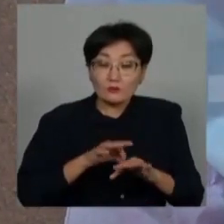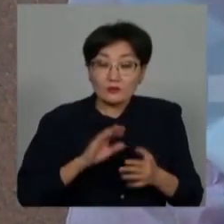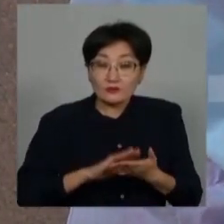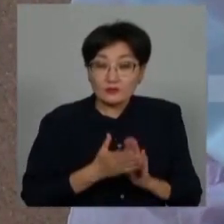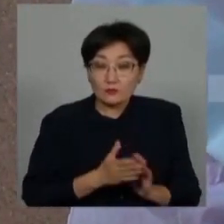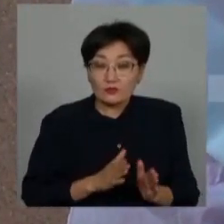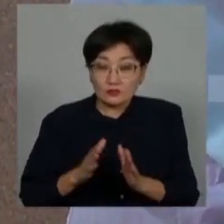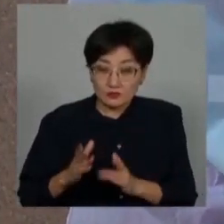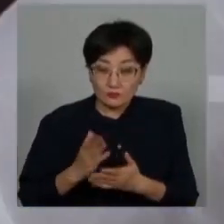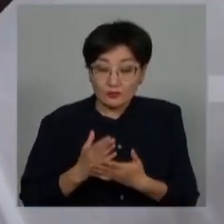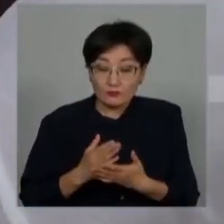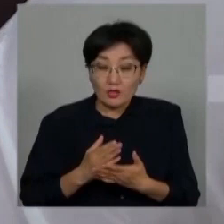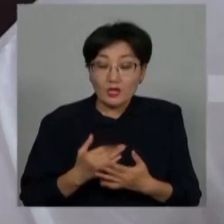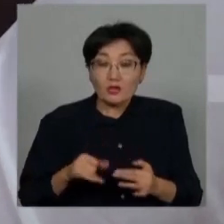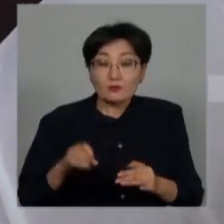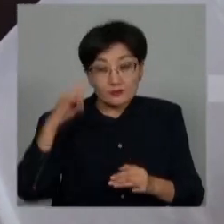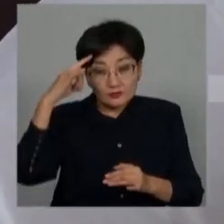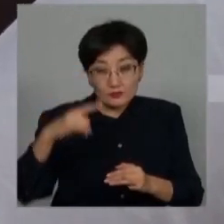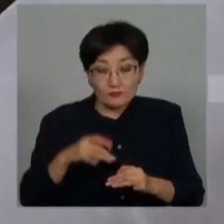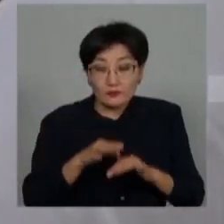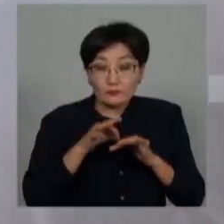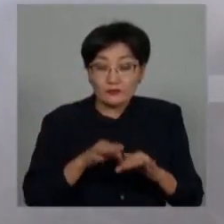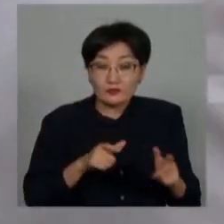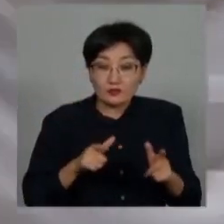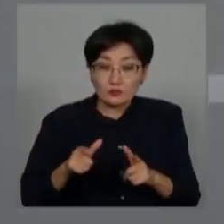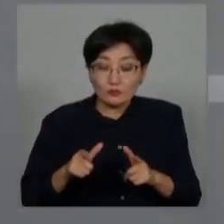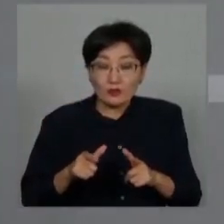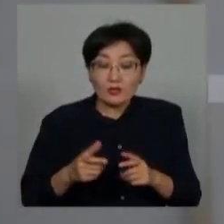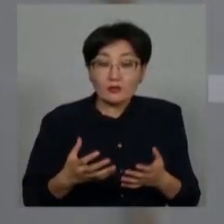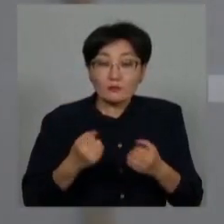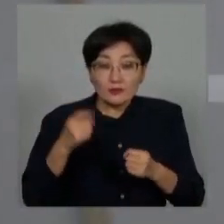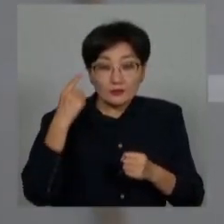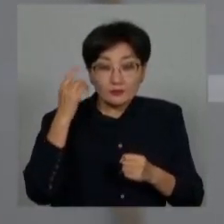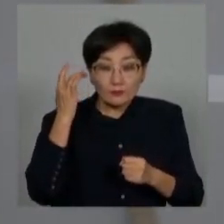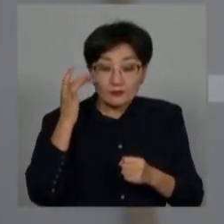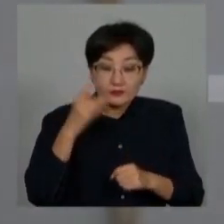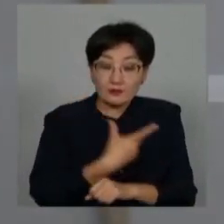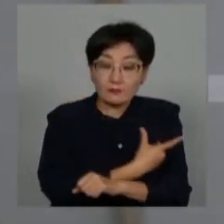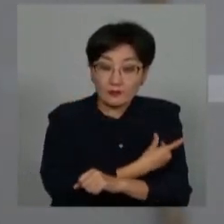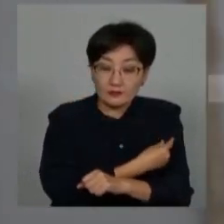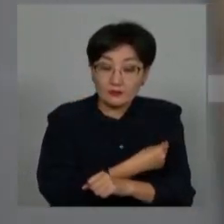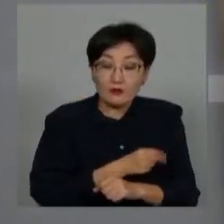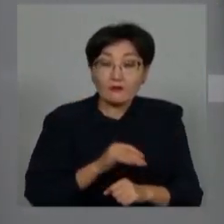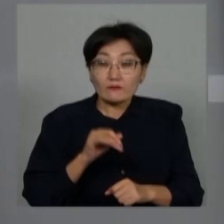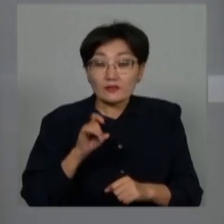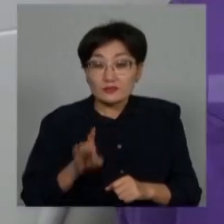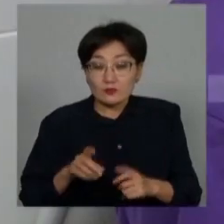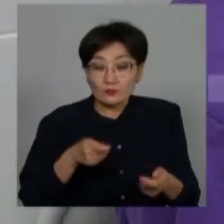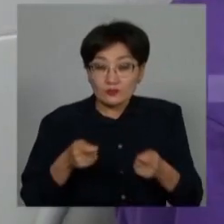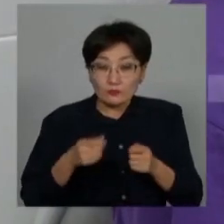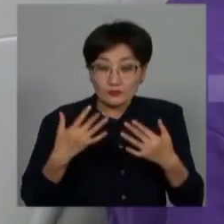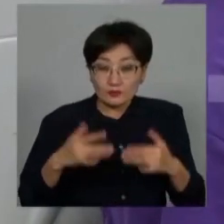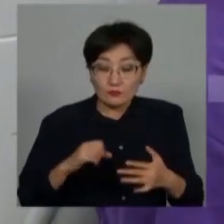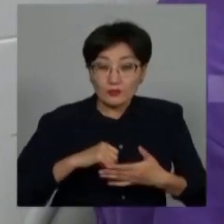городе налаживается. Тем временем в стране идет подготовка к приему американского препарата Pfizer. По информации управления,